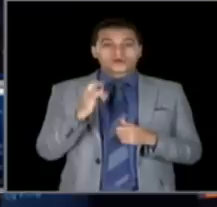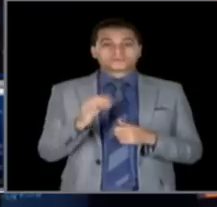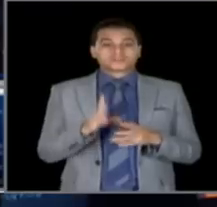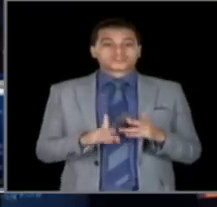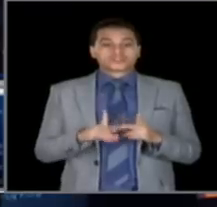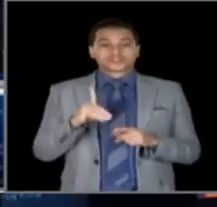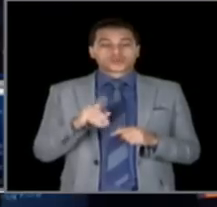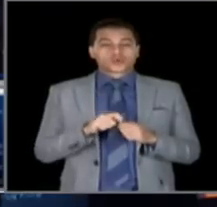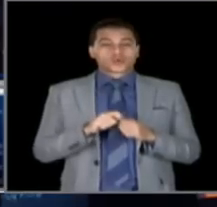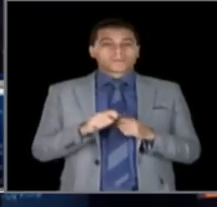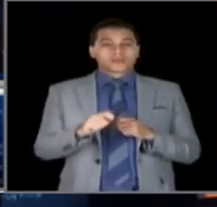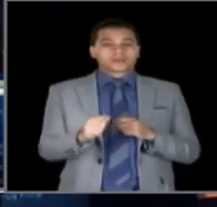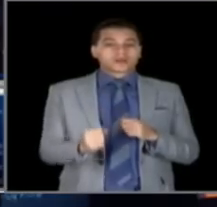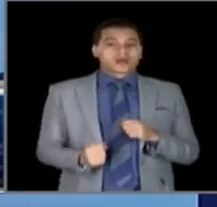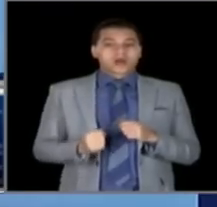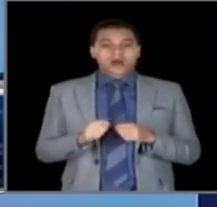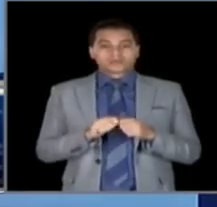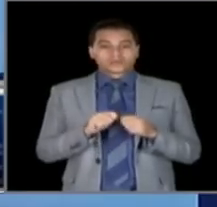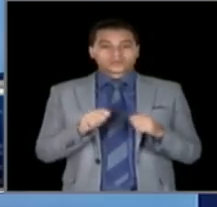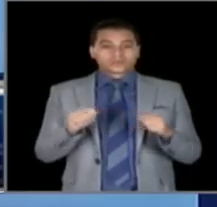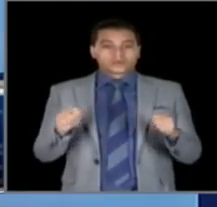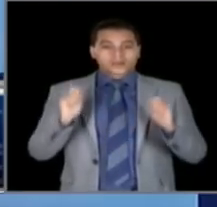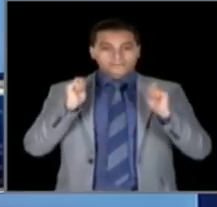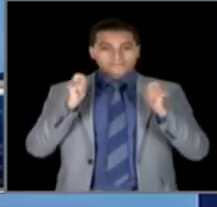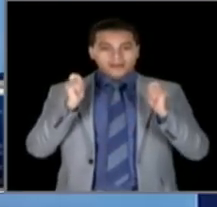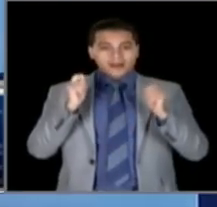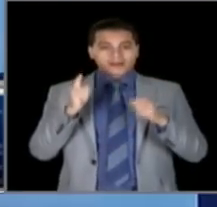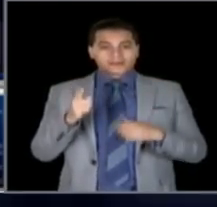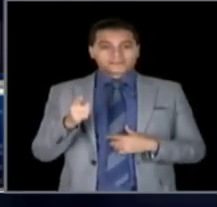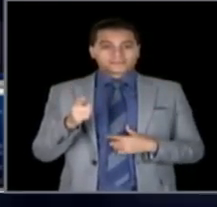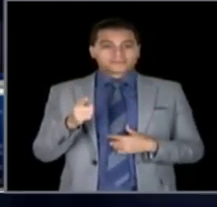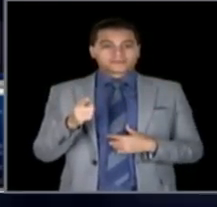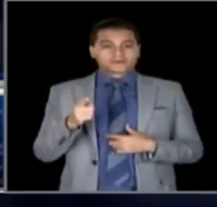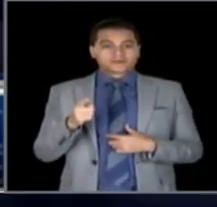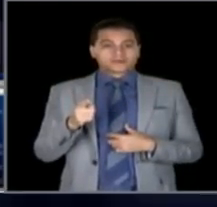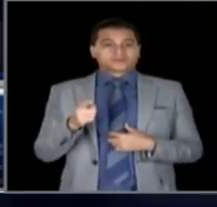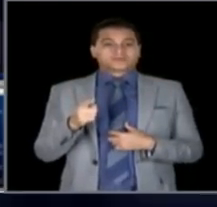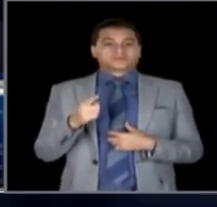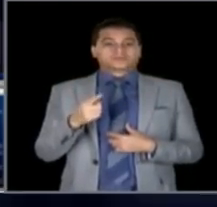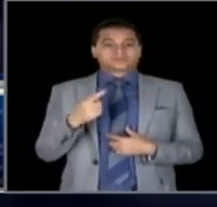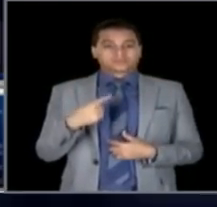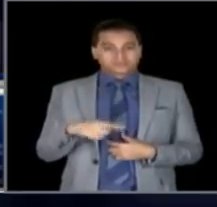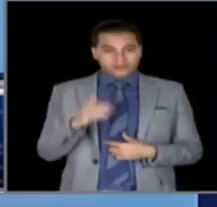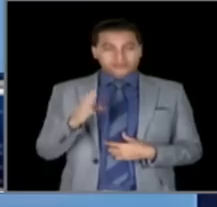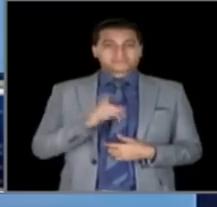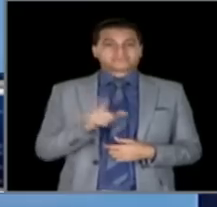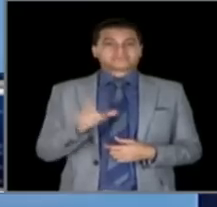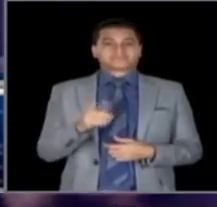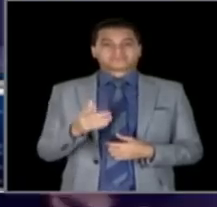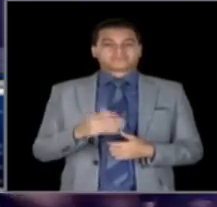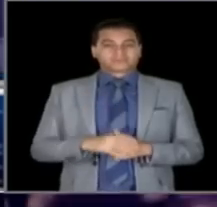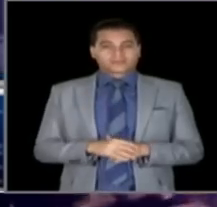350 كيلومتر. إجابتك؟ المغرب. من طنجة إلى الدار البيضاء. إجابة